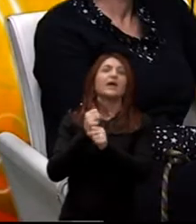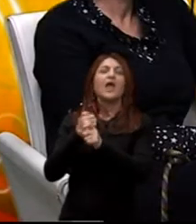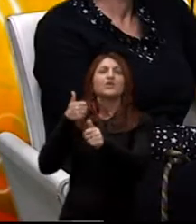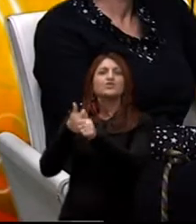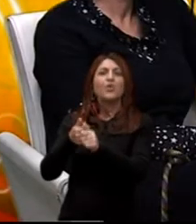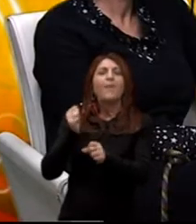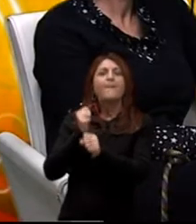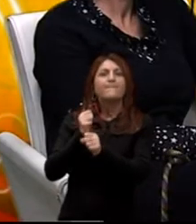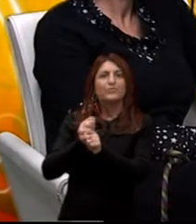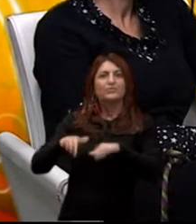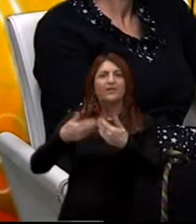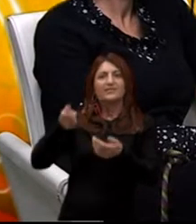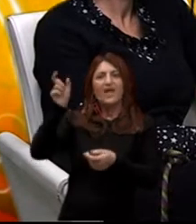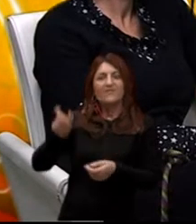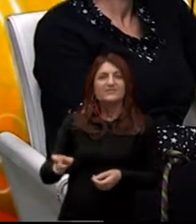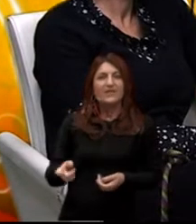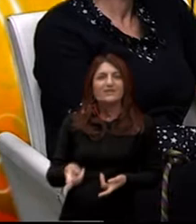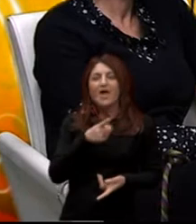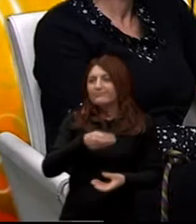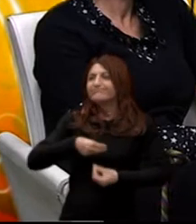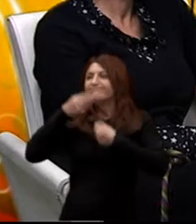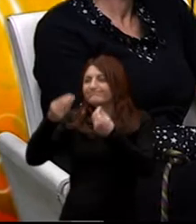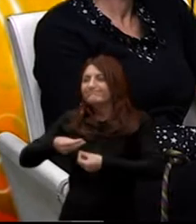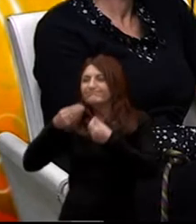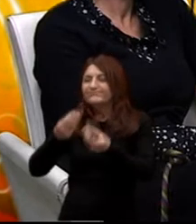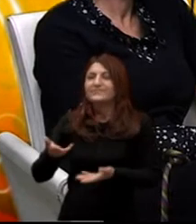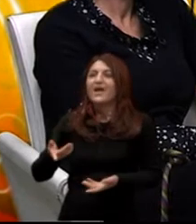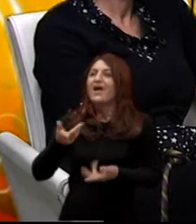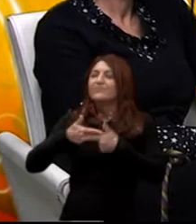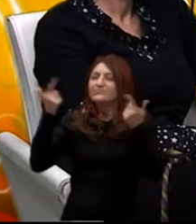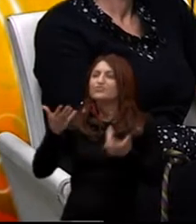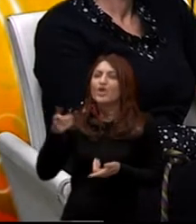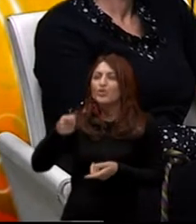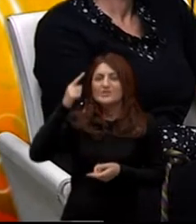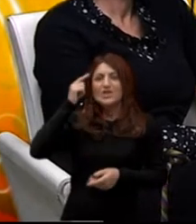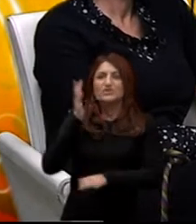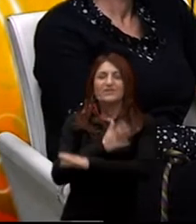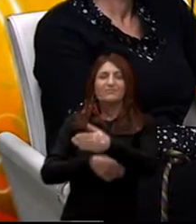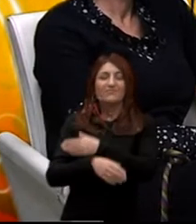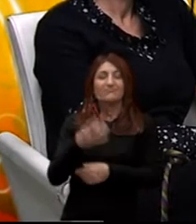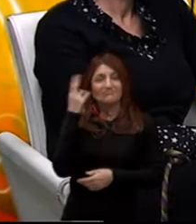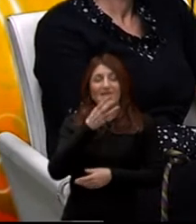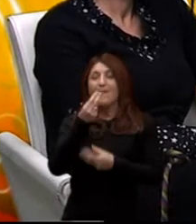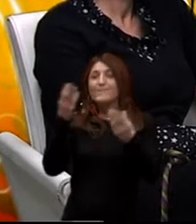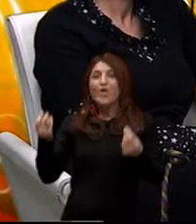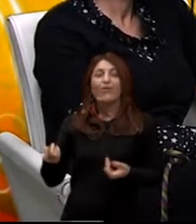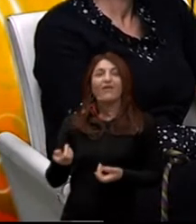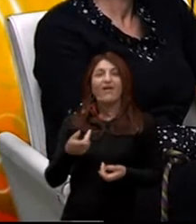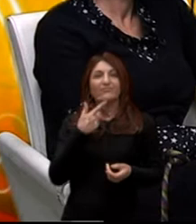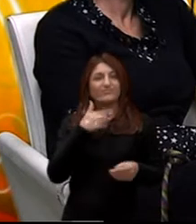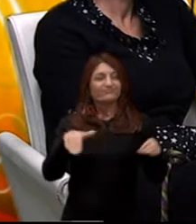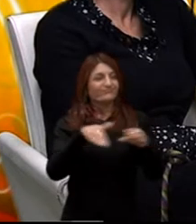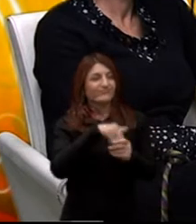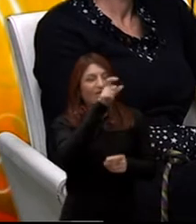odnosio na demistificiranje invaliditeta, jer zapravo su svi jako ustrašeni šta će oni